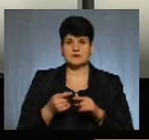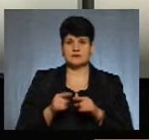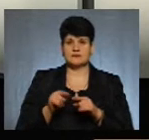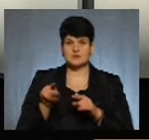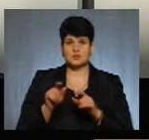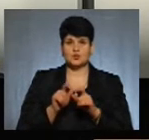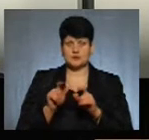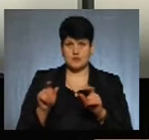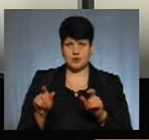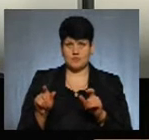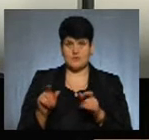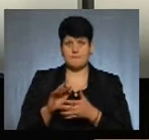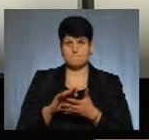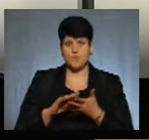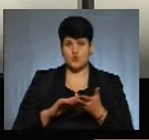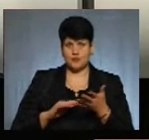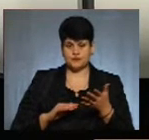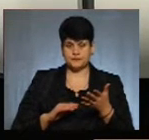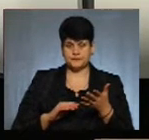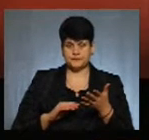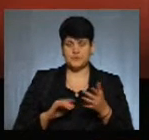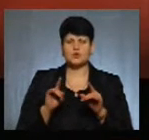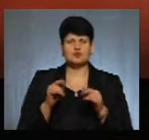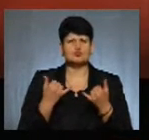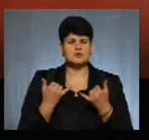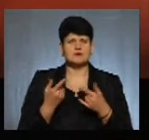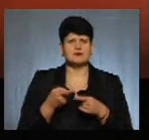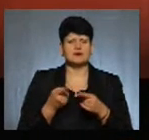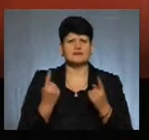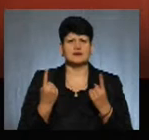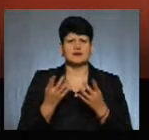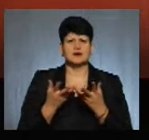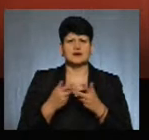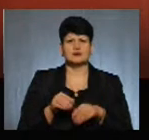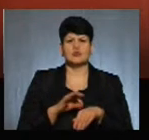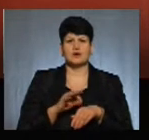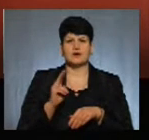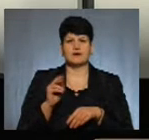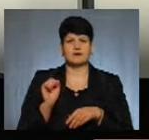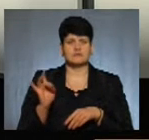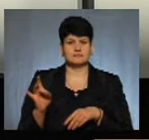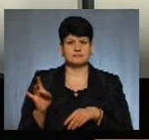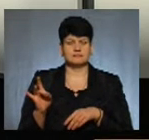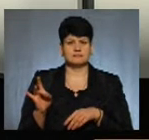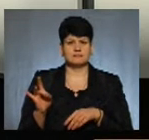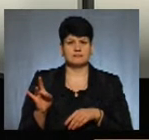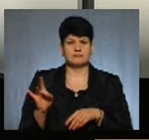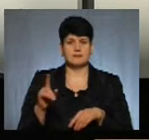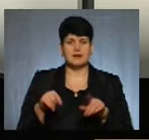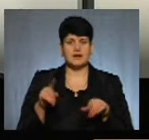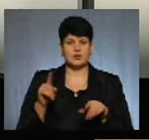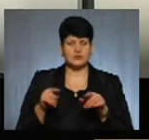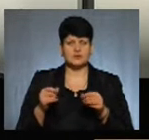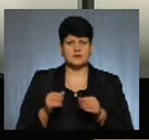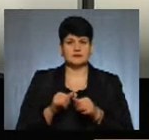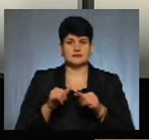цих установах продовжують тривати. Чому зараз така кількість хворих на кір? Ну, періодичний